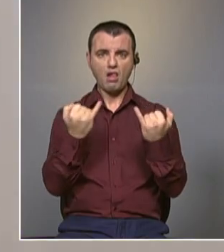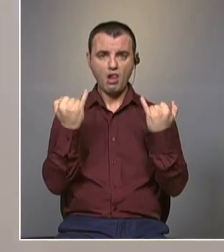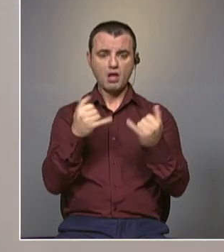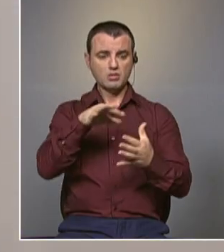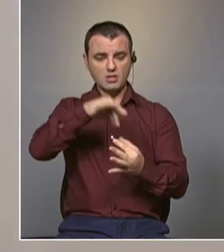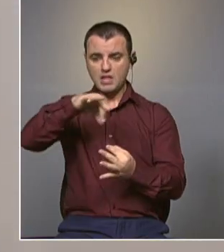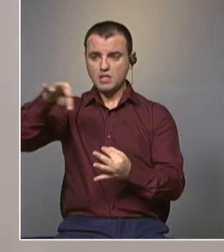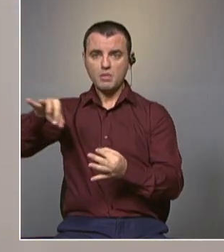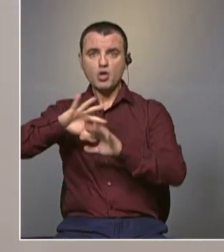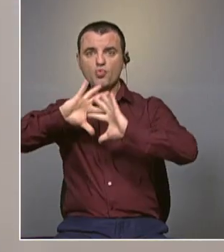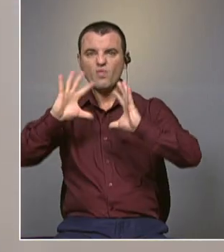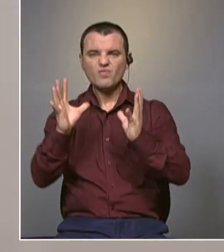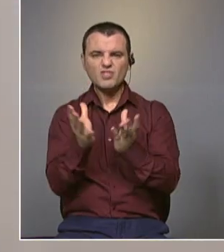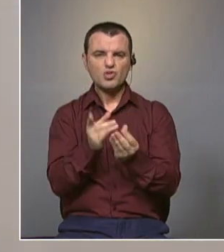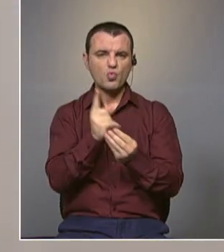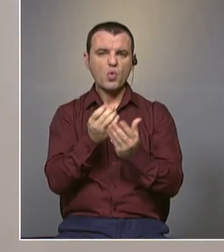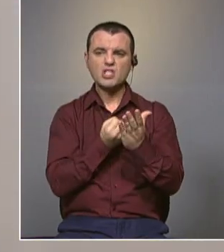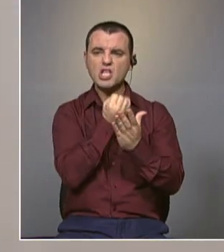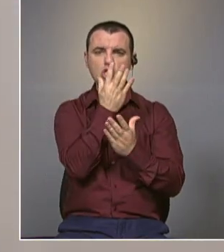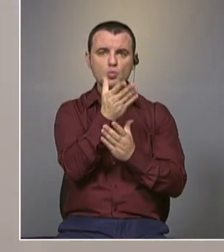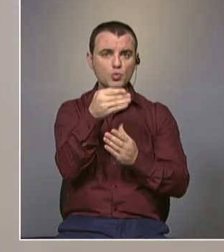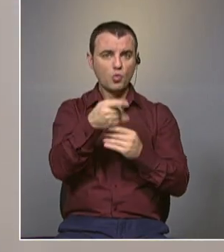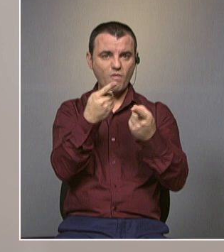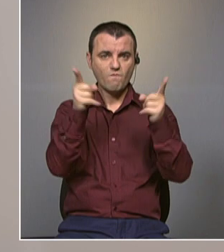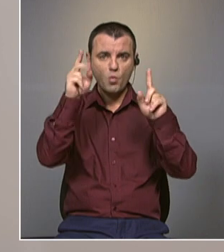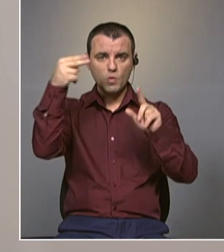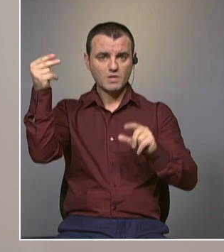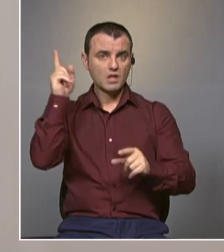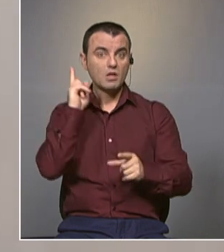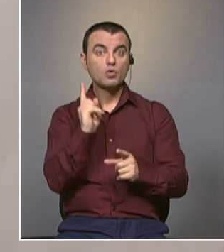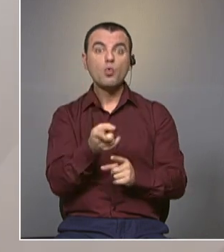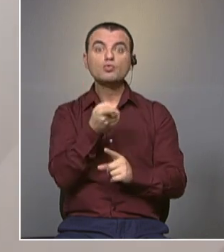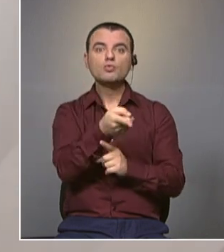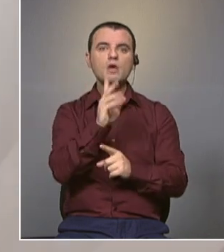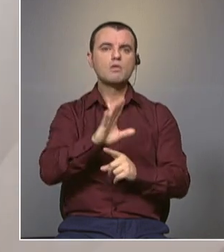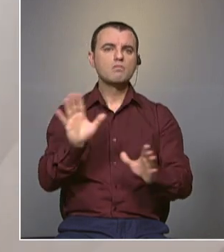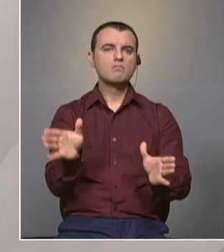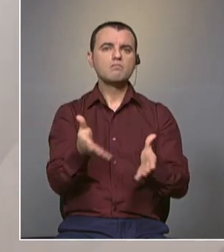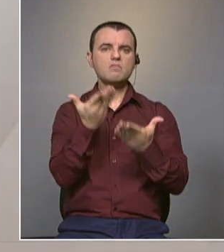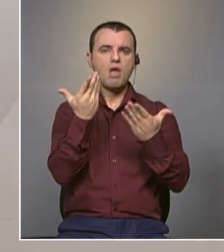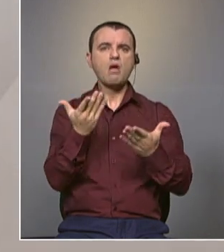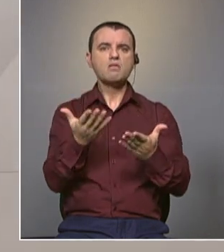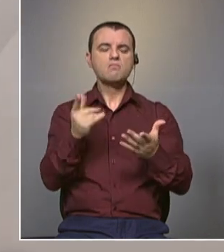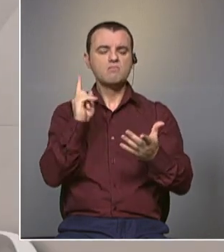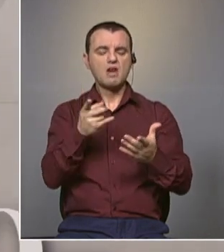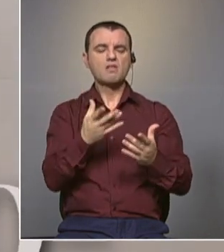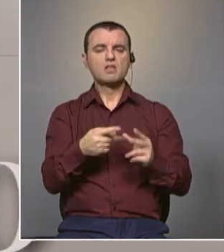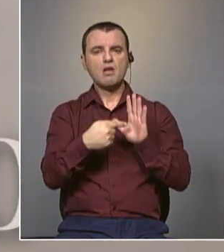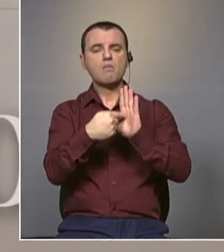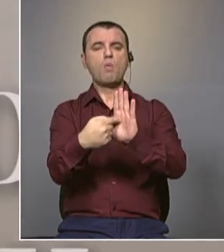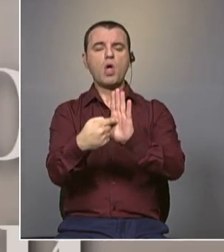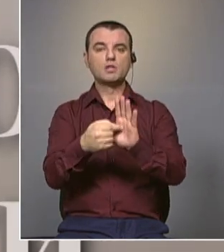от всичко, което се е случило в университета, точно това, което най-заслужава да бъде показано. Как беше организирана